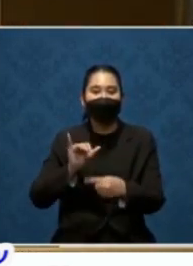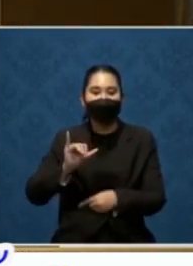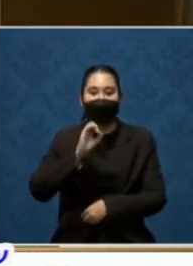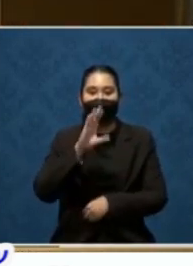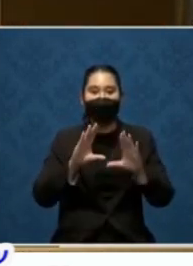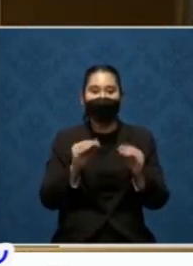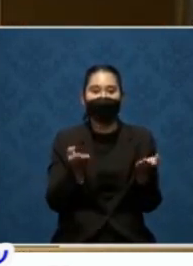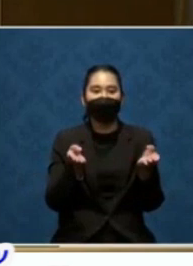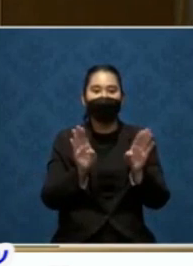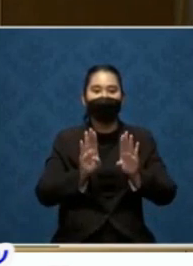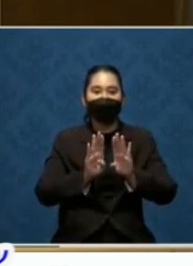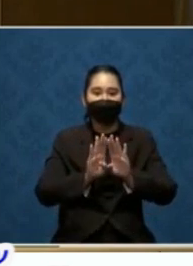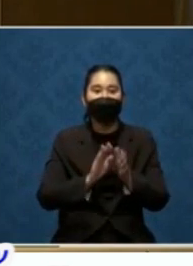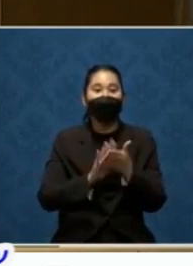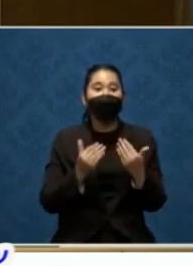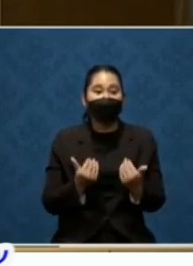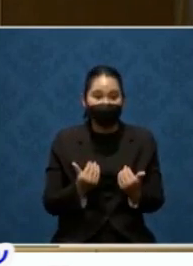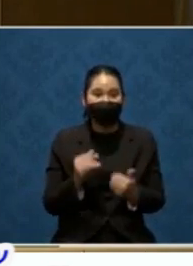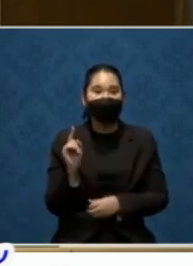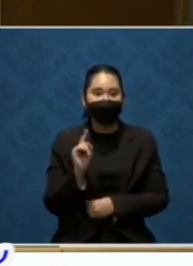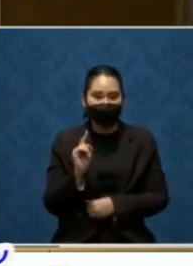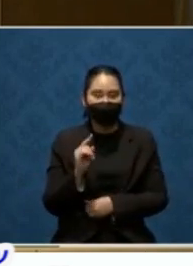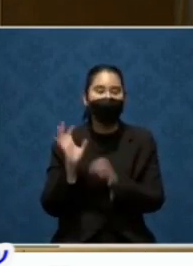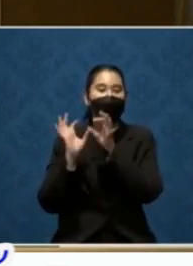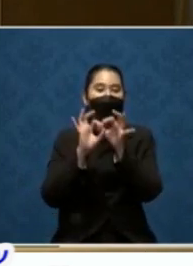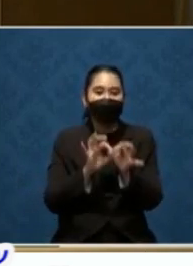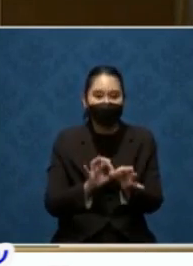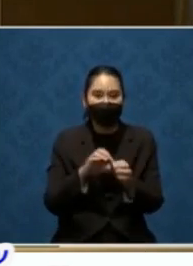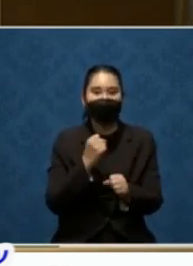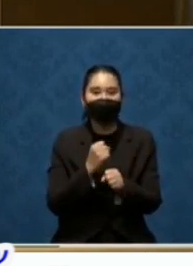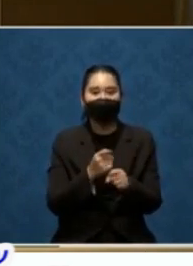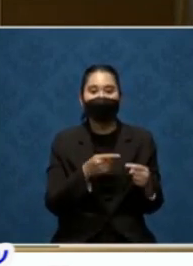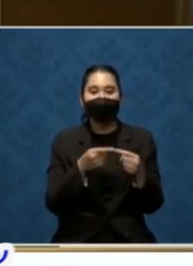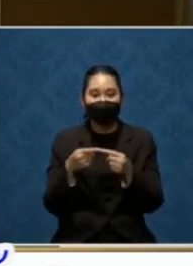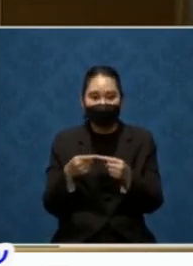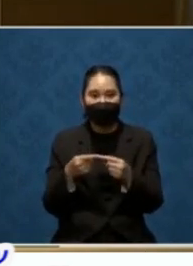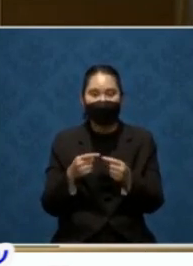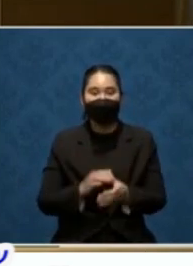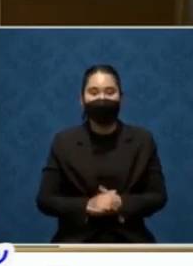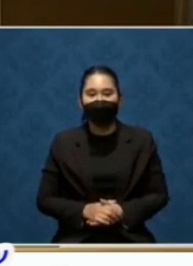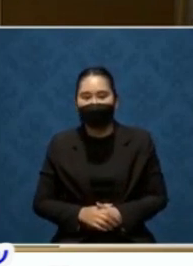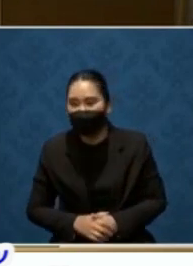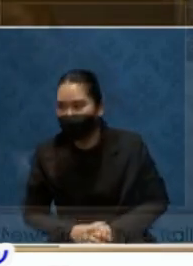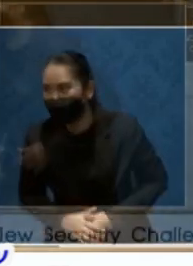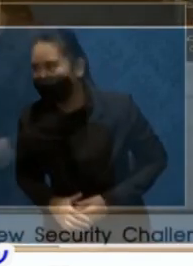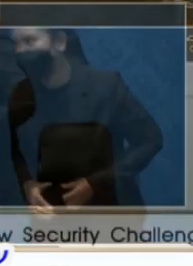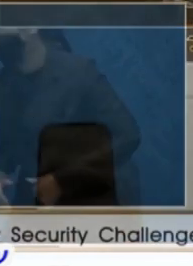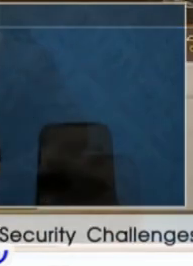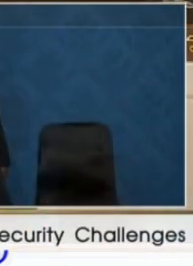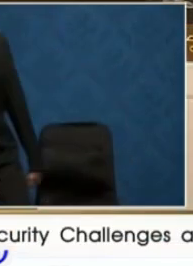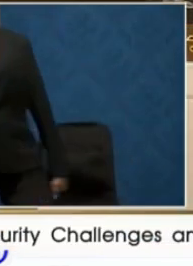ประชุมดังนั้นในวันนี้ก็ต้องดำเนินการต่อกล่าวคือก็ตรวจสอบองค์ประชุมแล้วลงมติ